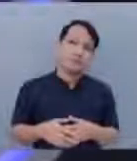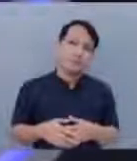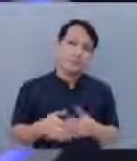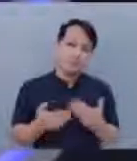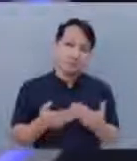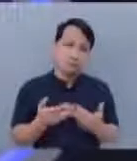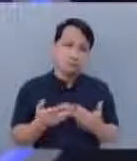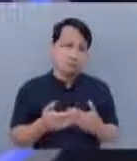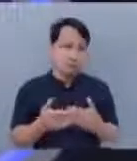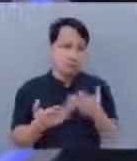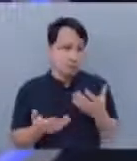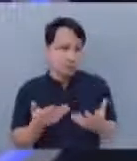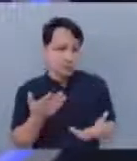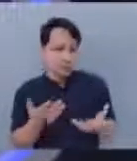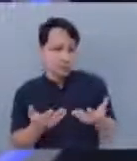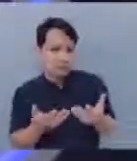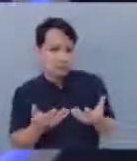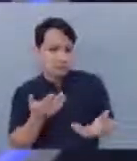Siguro